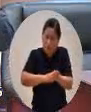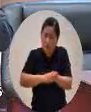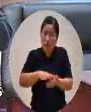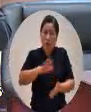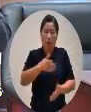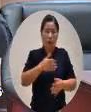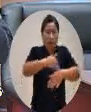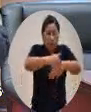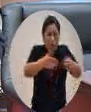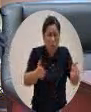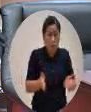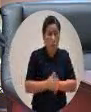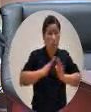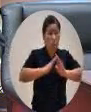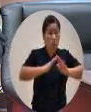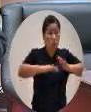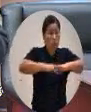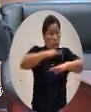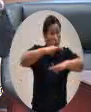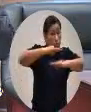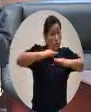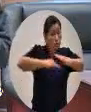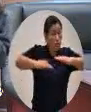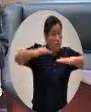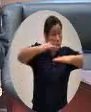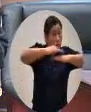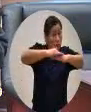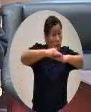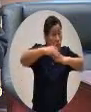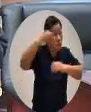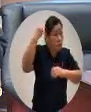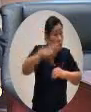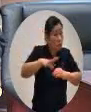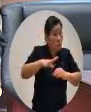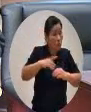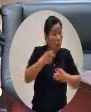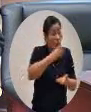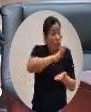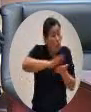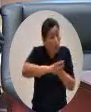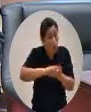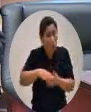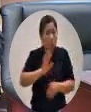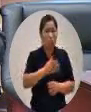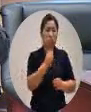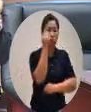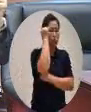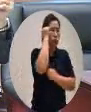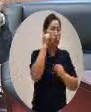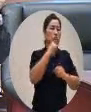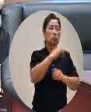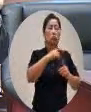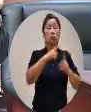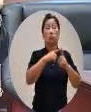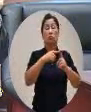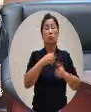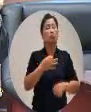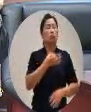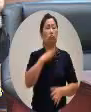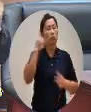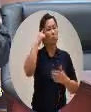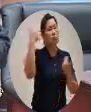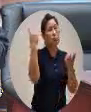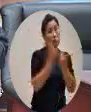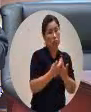都市更新的方式來解決但是居民都反對了為什麼會反對呢第一個土地所有權